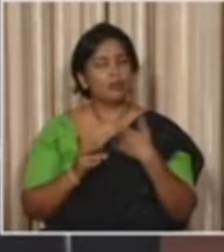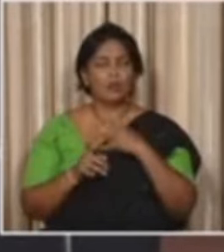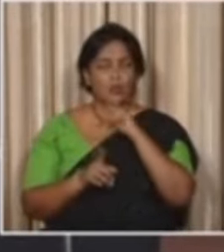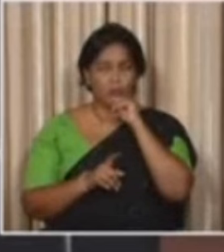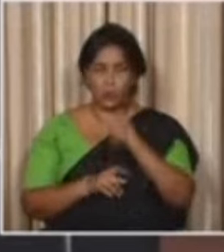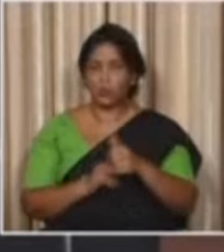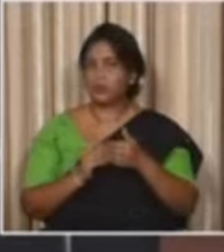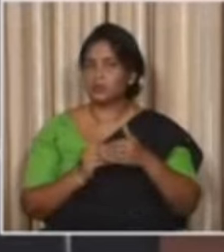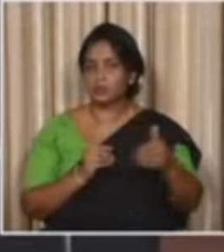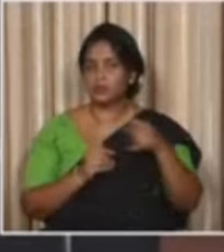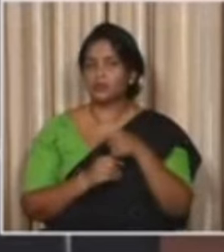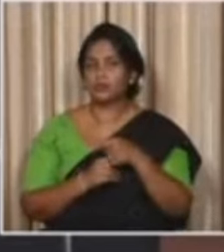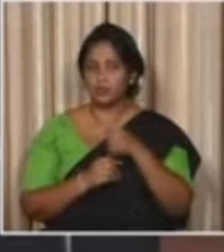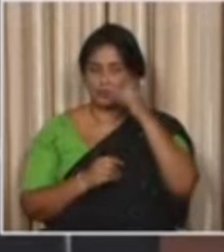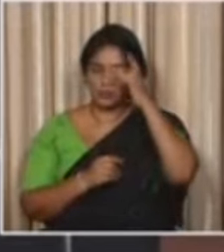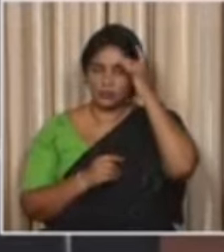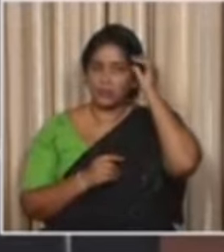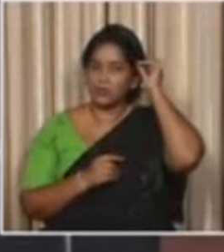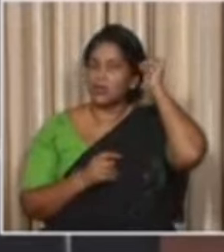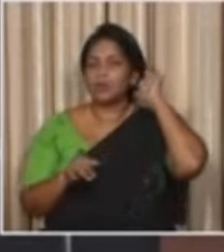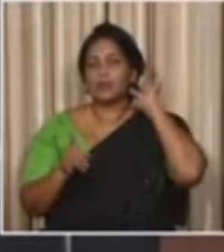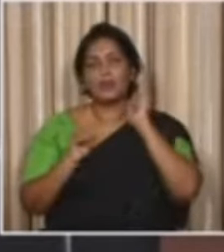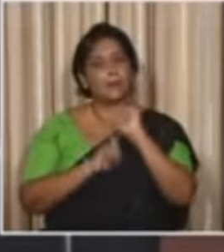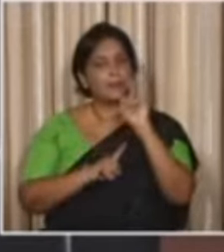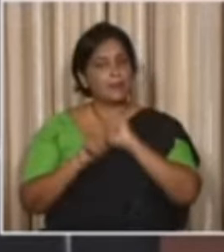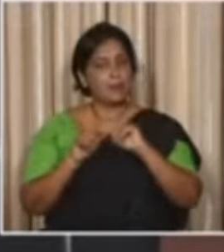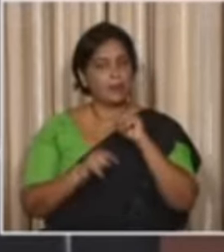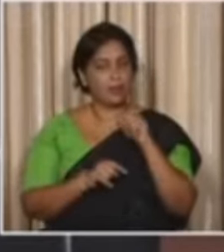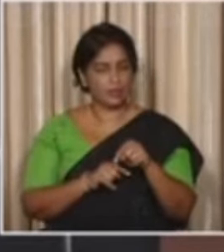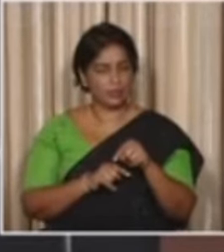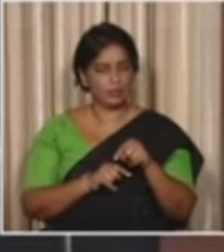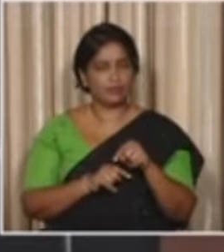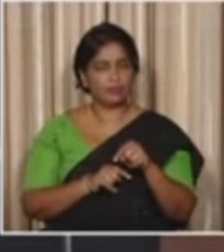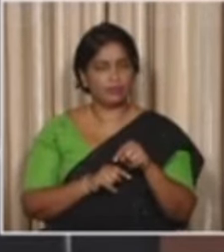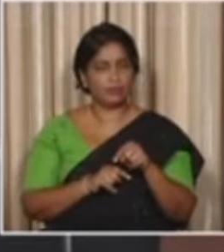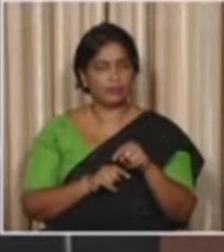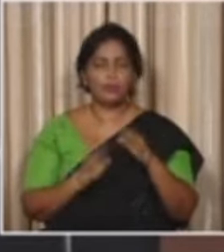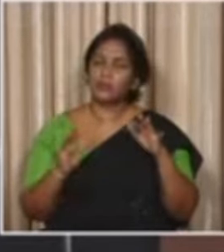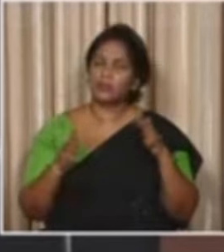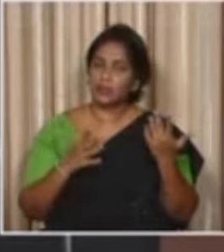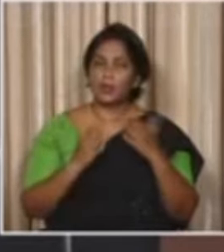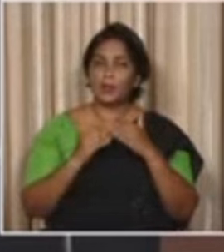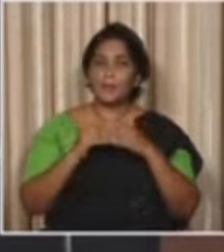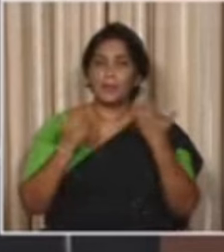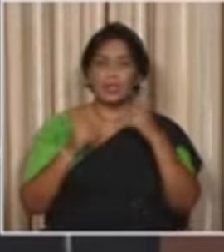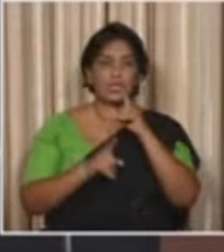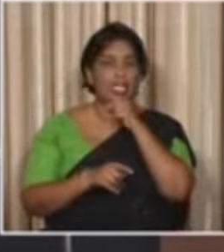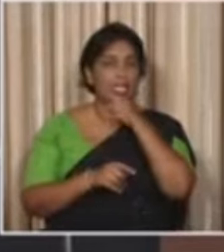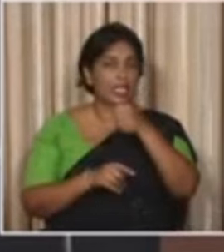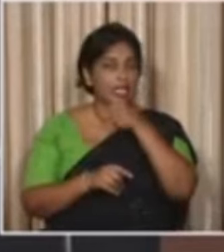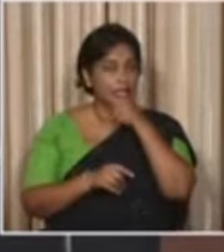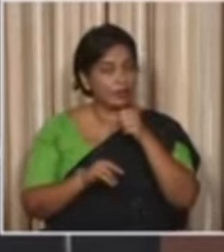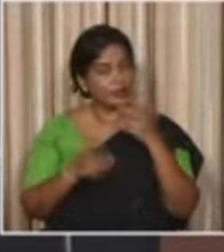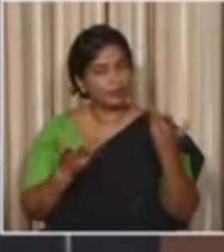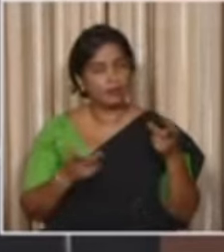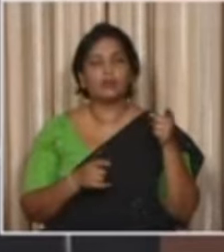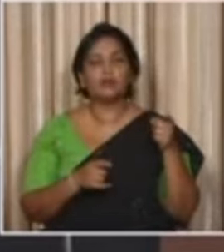දවසක මේ පාර්ලිමේන්තුවටවත් එහෙම නැත්නම් පුවත්පත් සාකච්ඡාවක් හරි තියලා